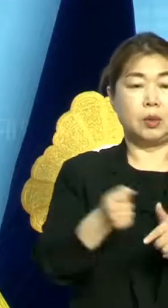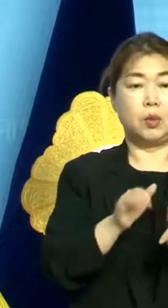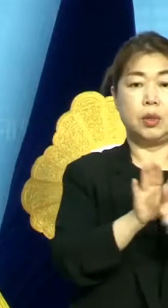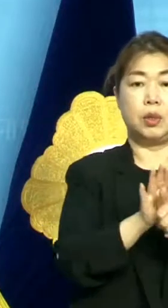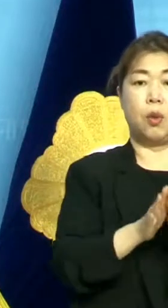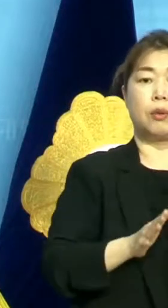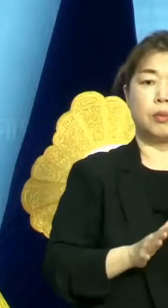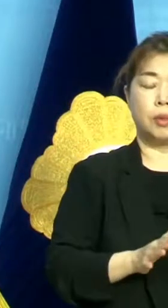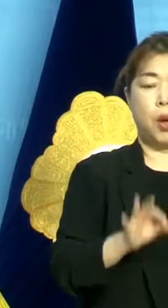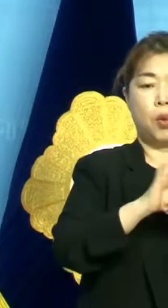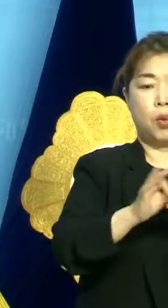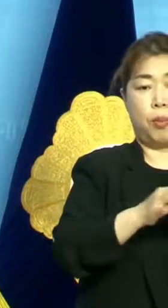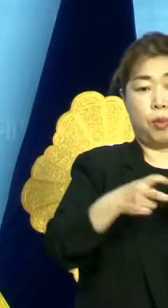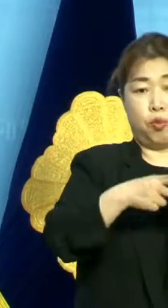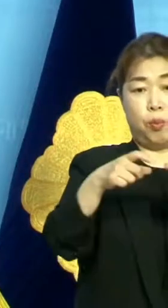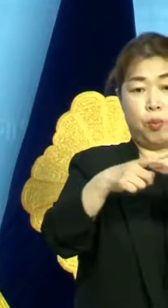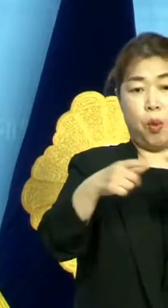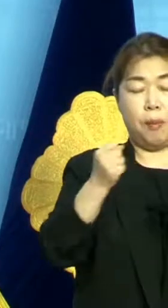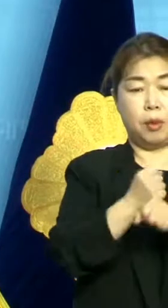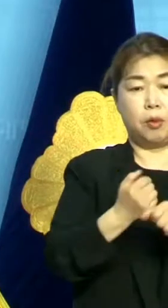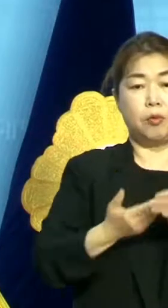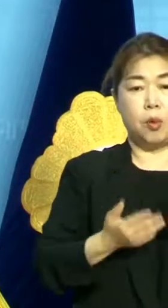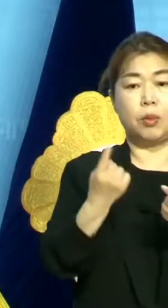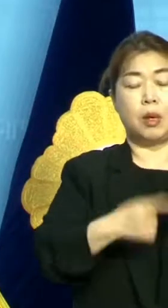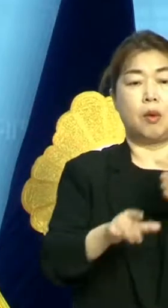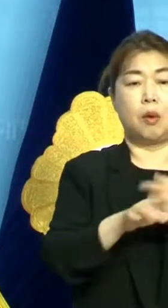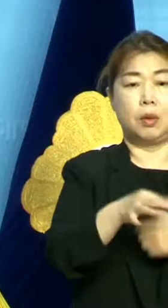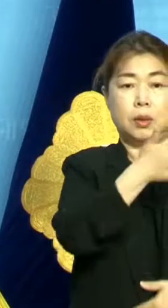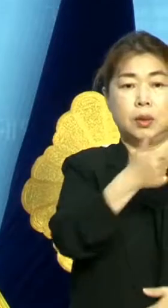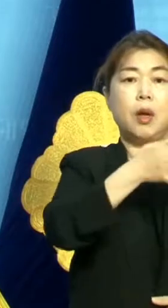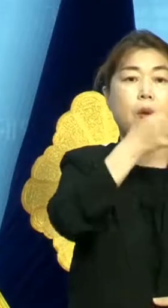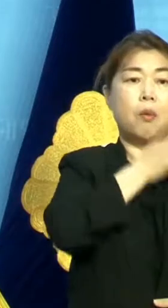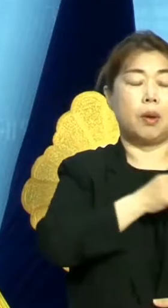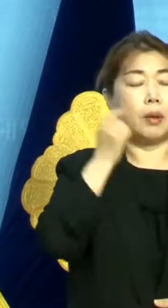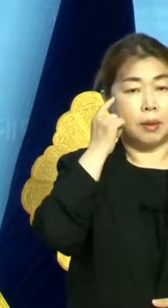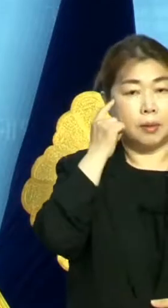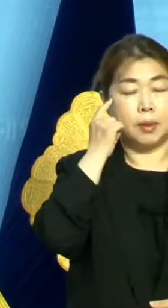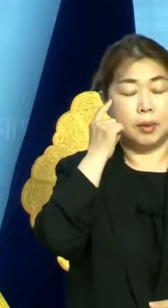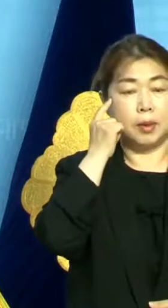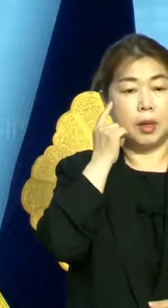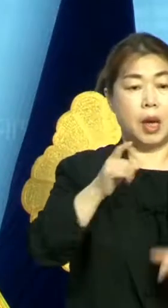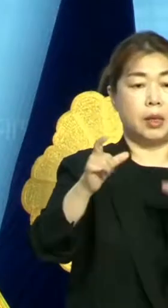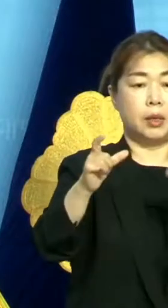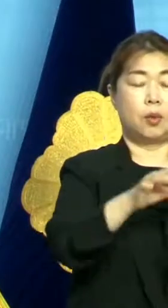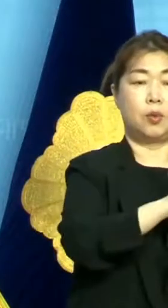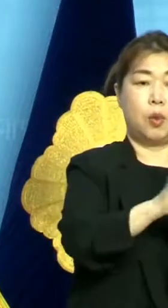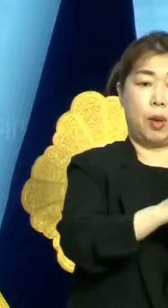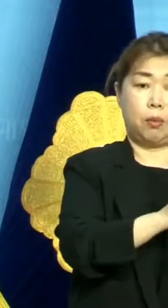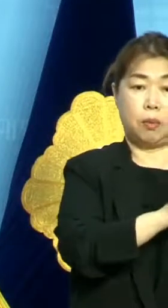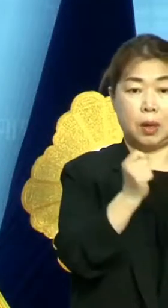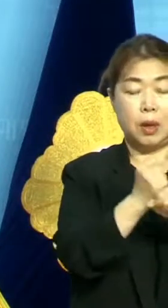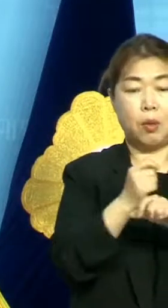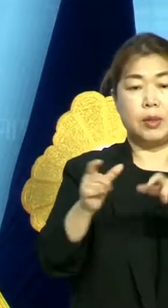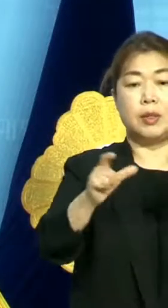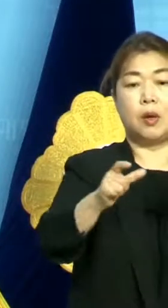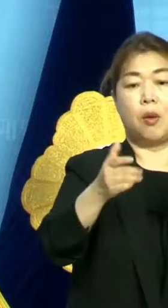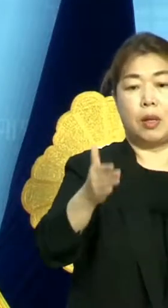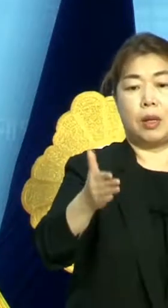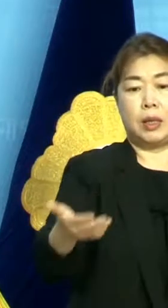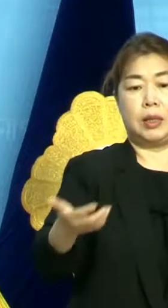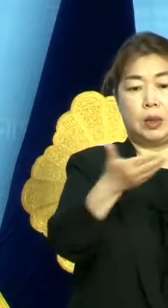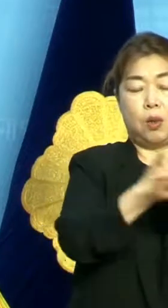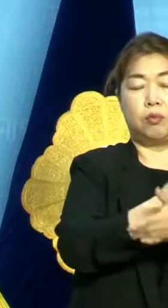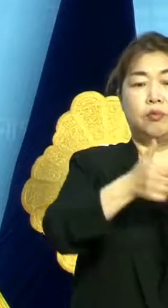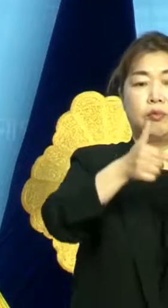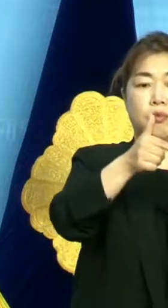소비 쿠폰 발행 보다도 더 큰 방어 폭발을 낳을 수 있습니다 지역 내 소비 를 활성화 하고 지역간의 이동을 줄여